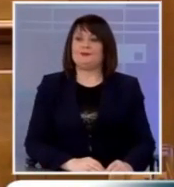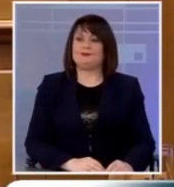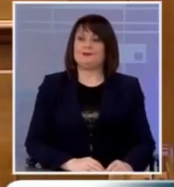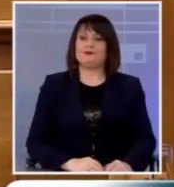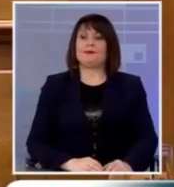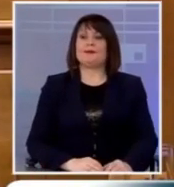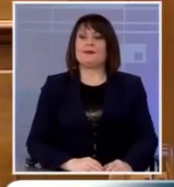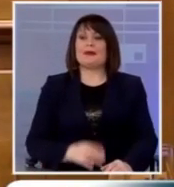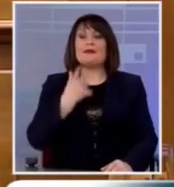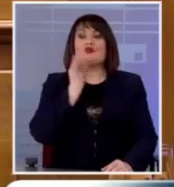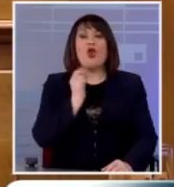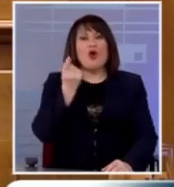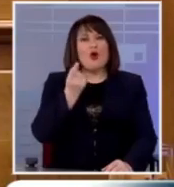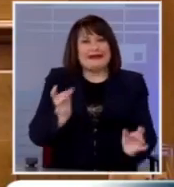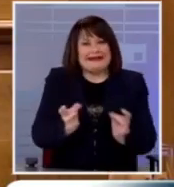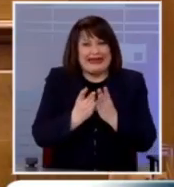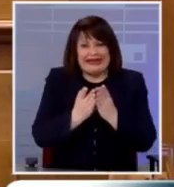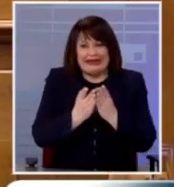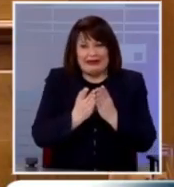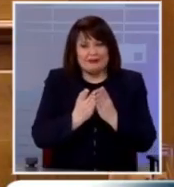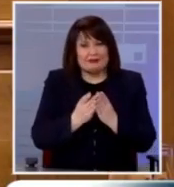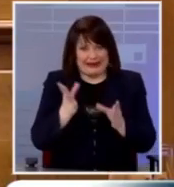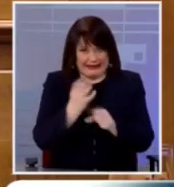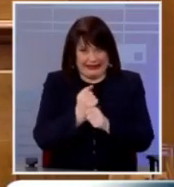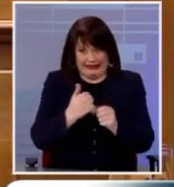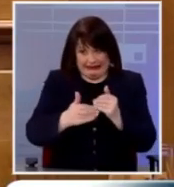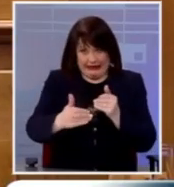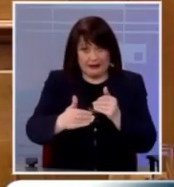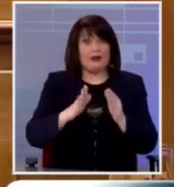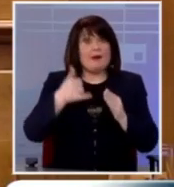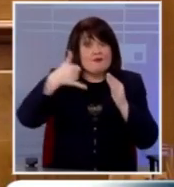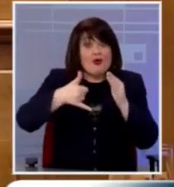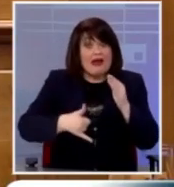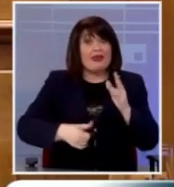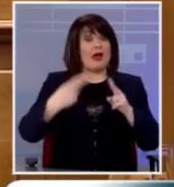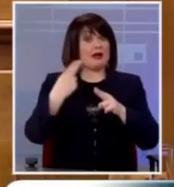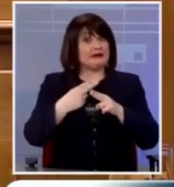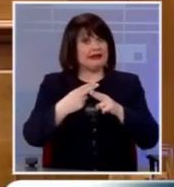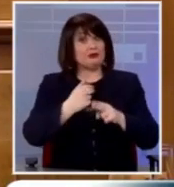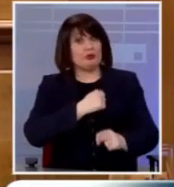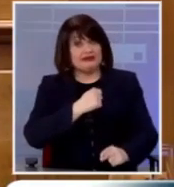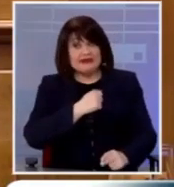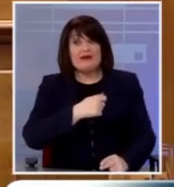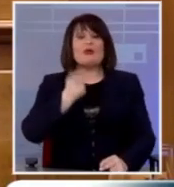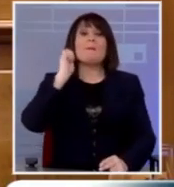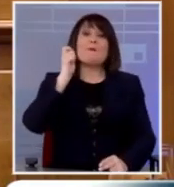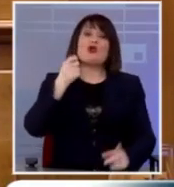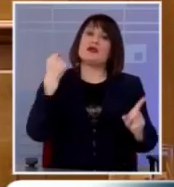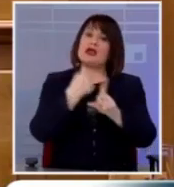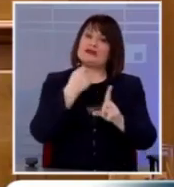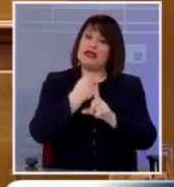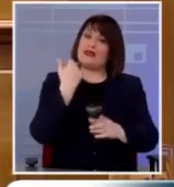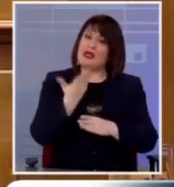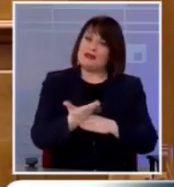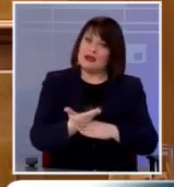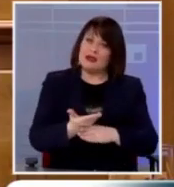και οριακή νίκη, είναι κάτι βαθύτερο. Και σε επίπεδο αξιών, και σε επίπεδο πολιτικών διεκδικήσεων,